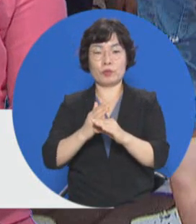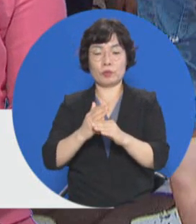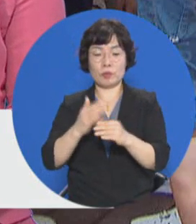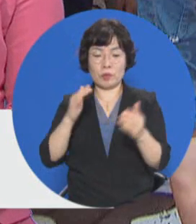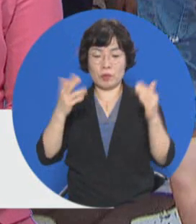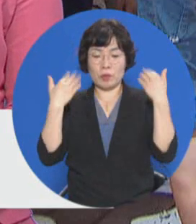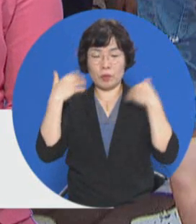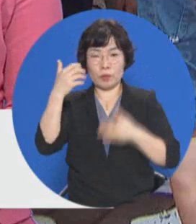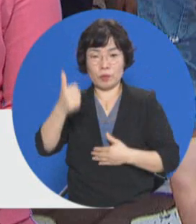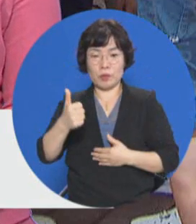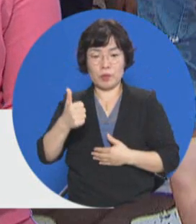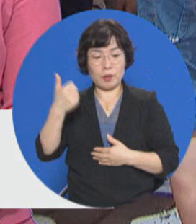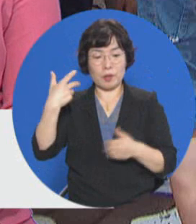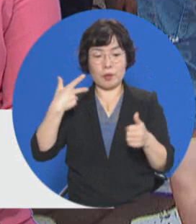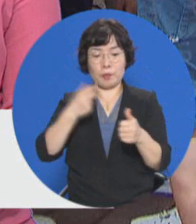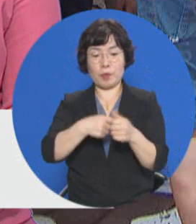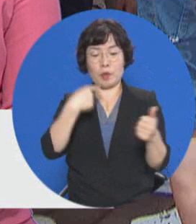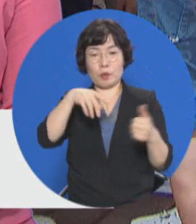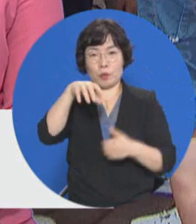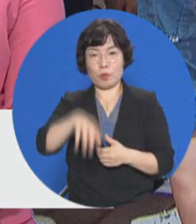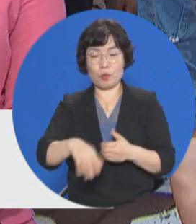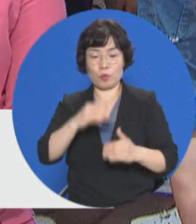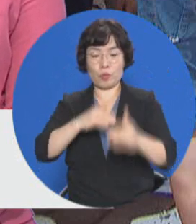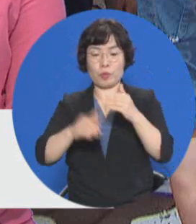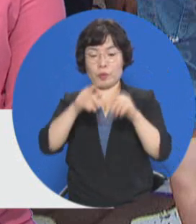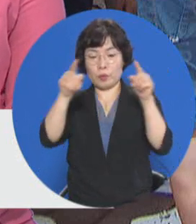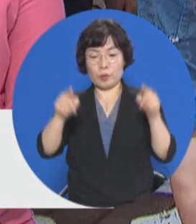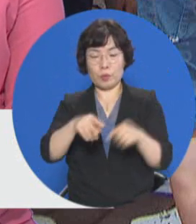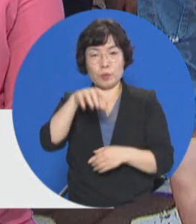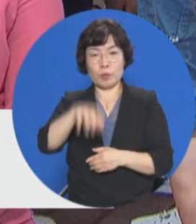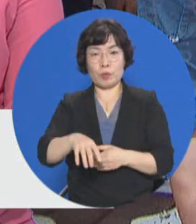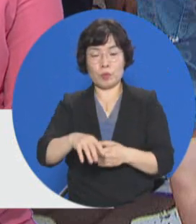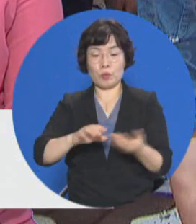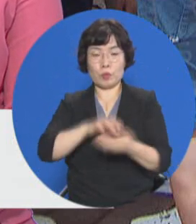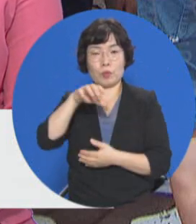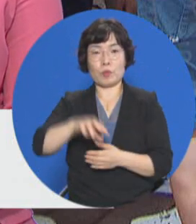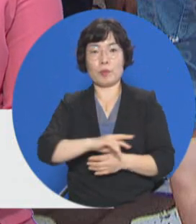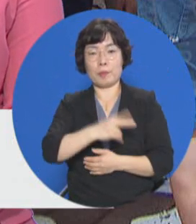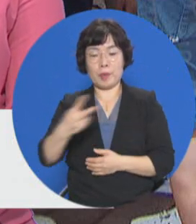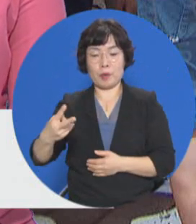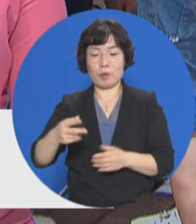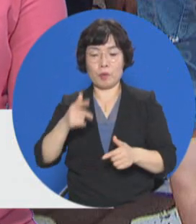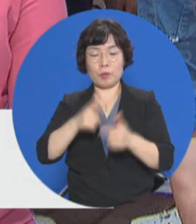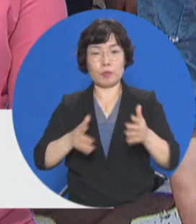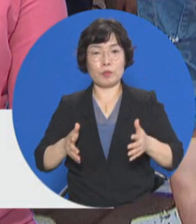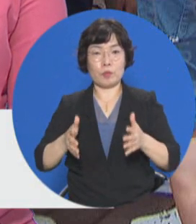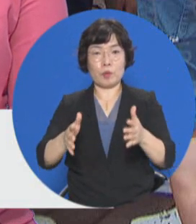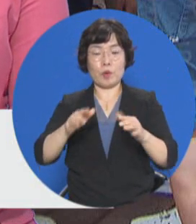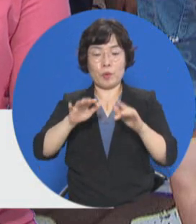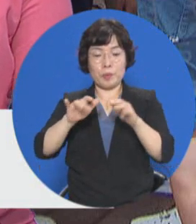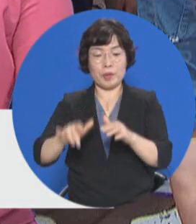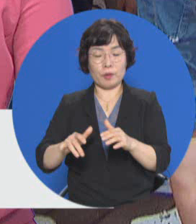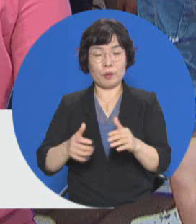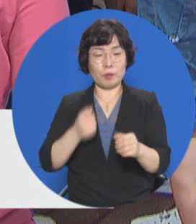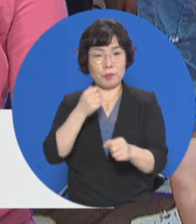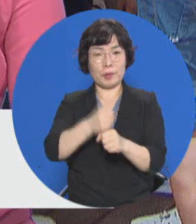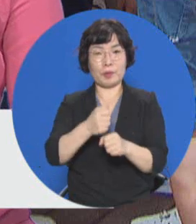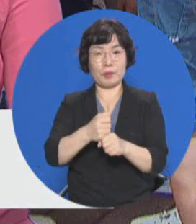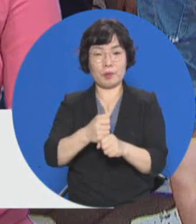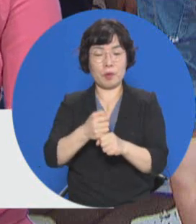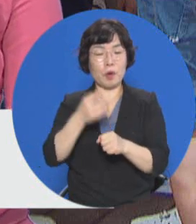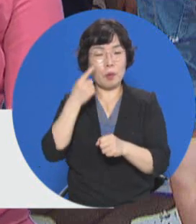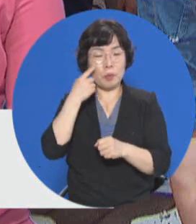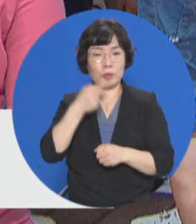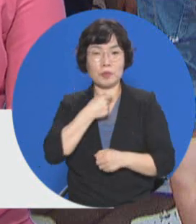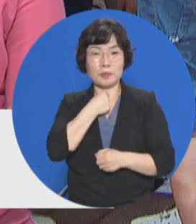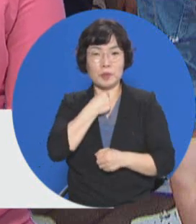교장 선생님이 훈화를 하던 구령대가 놀이터가 되고 교실 복도에 피아노가 생겼다는데요. 어떨지 정말 보고 싶네요. 네, 더